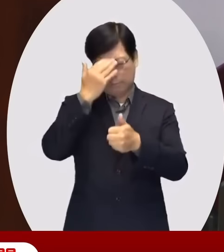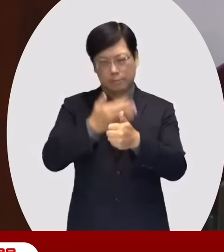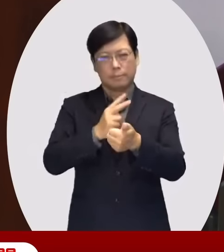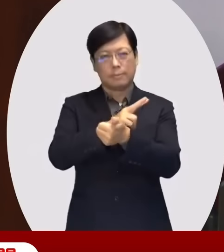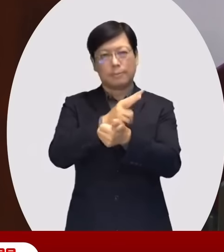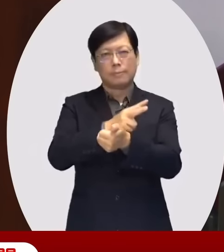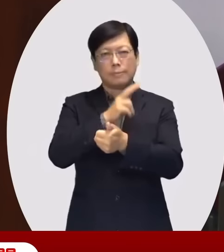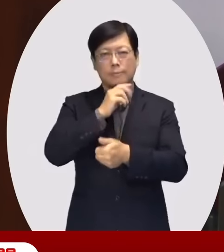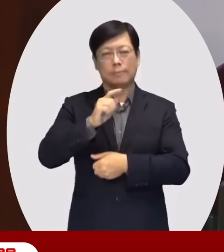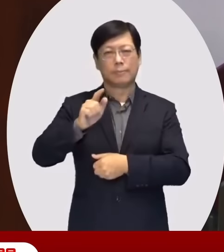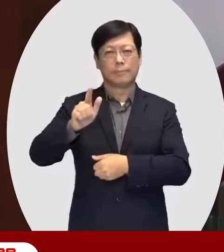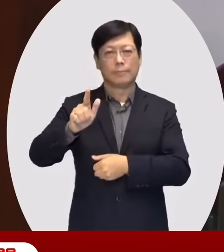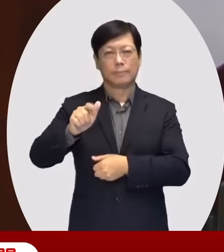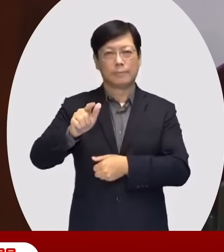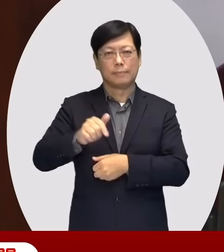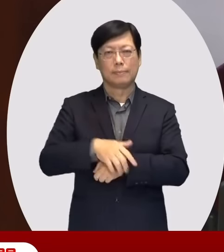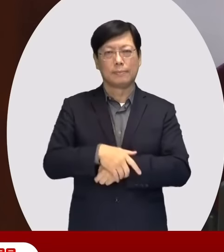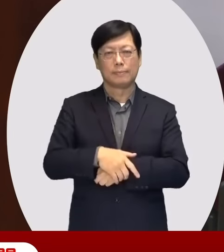请